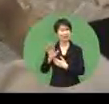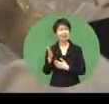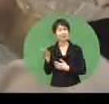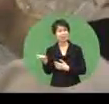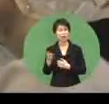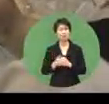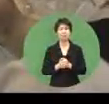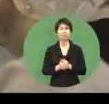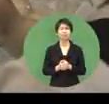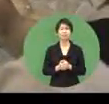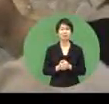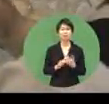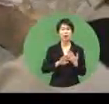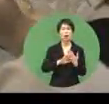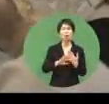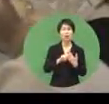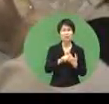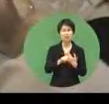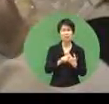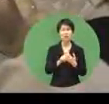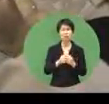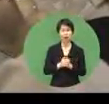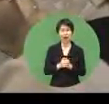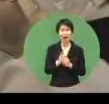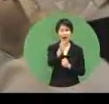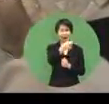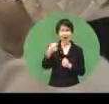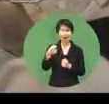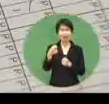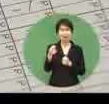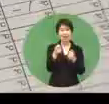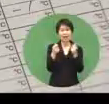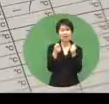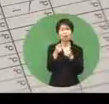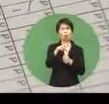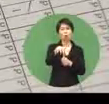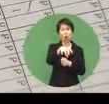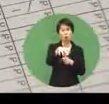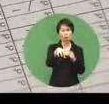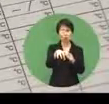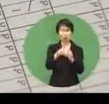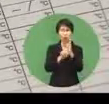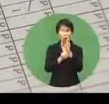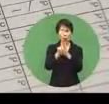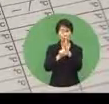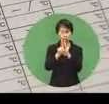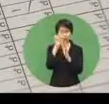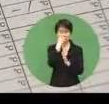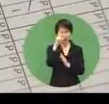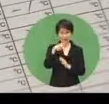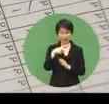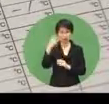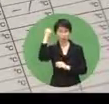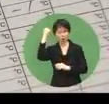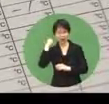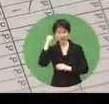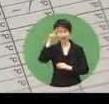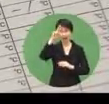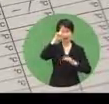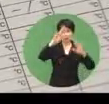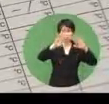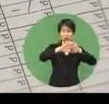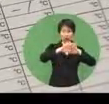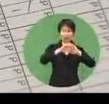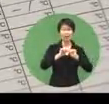ますか？ 他にって言いますと、温度管理としまして、冷蔵庫の温度管理も、朝と昼と夕方には行